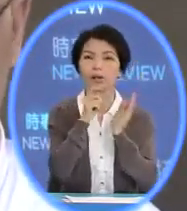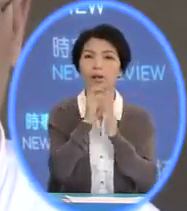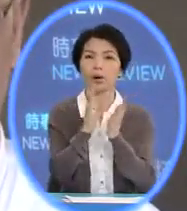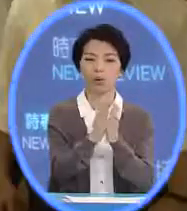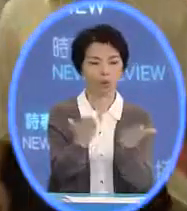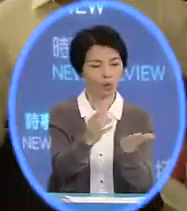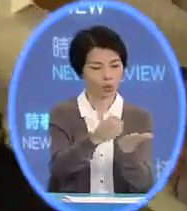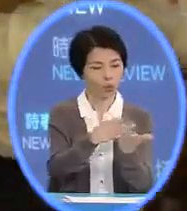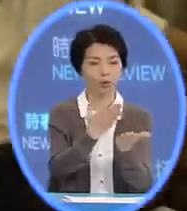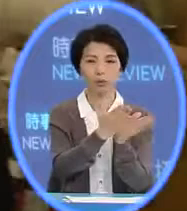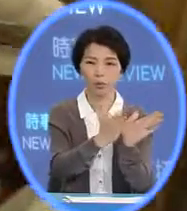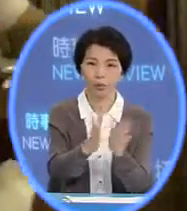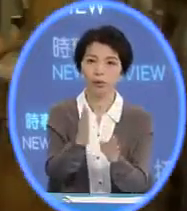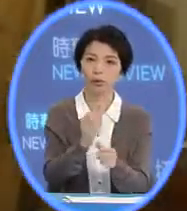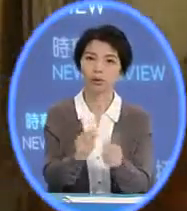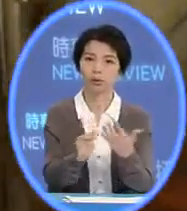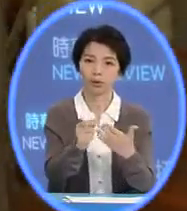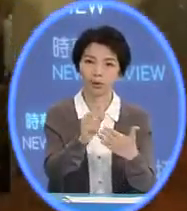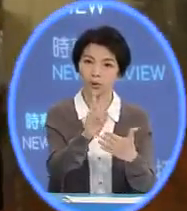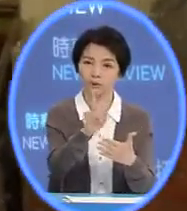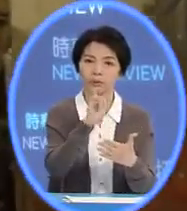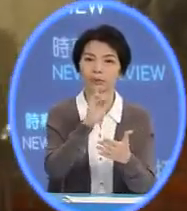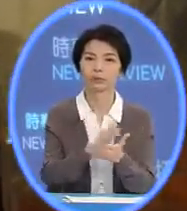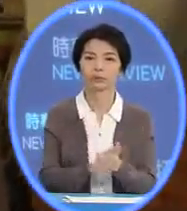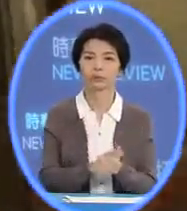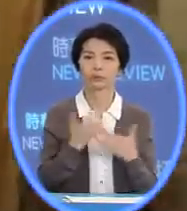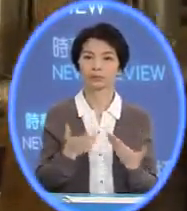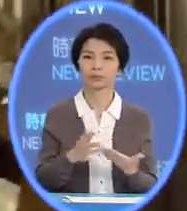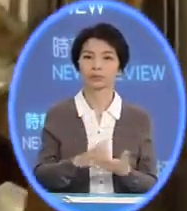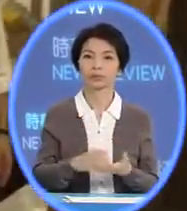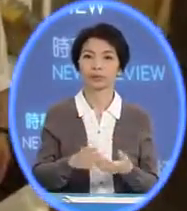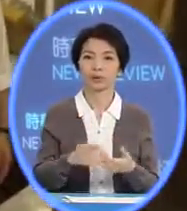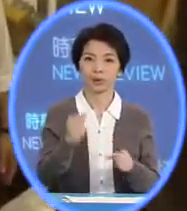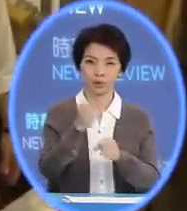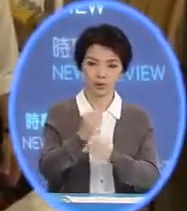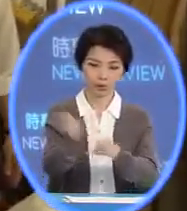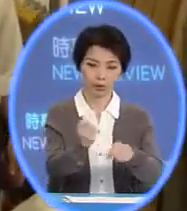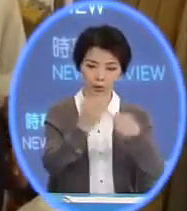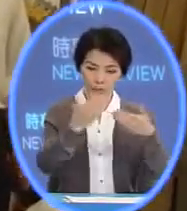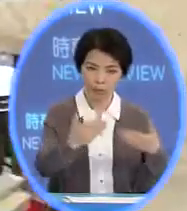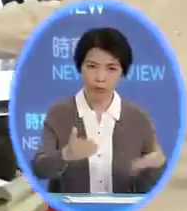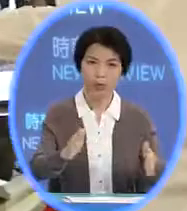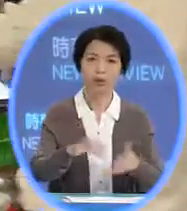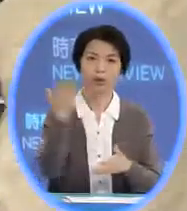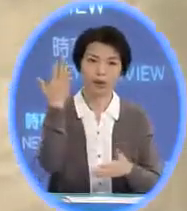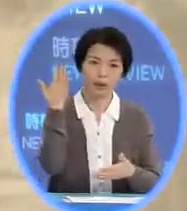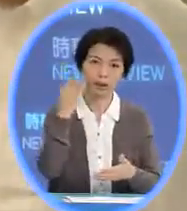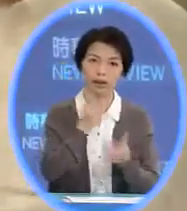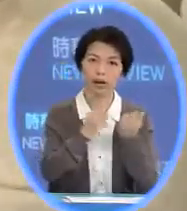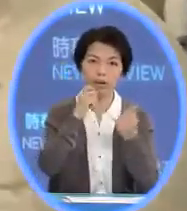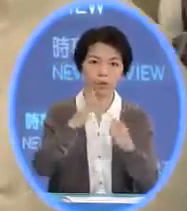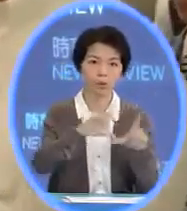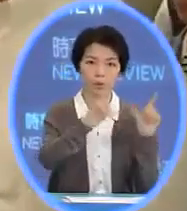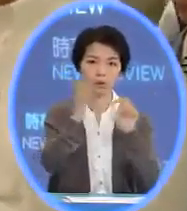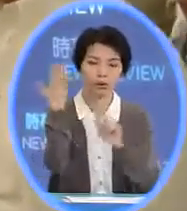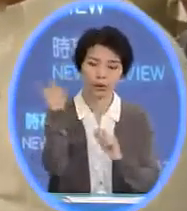後工作的安排和進度。崔世安說要做好善後清理工作，等社會和公眾的生活盡快回復